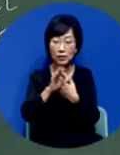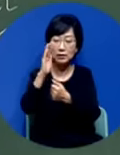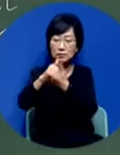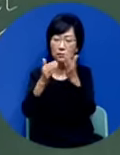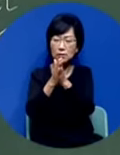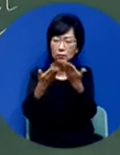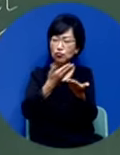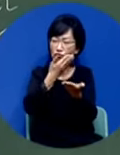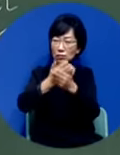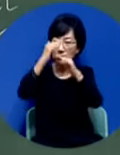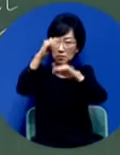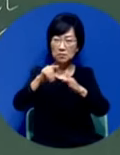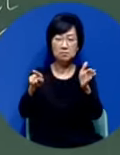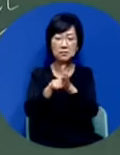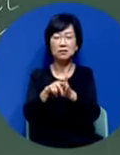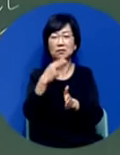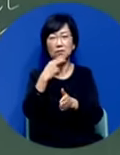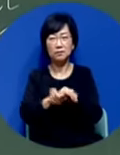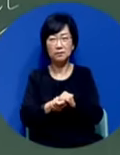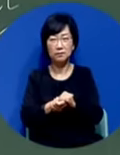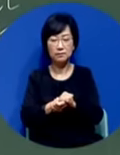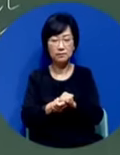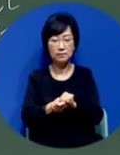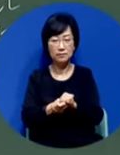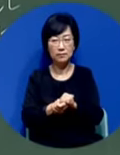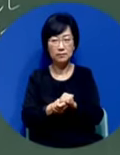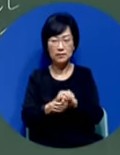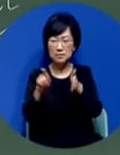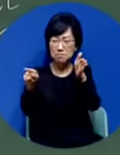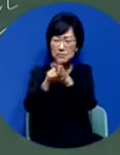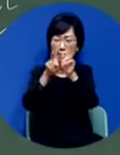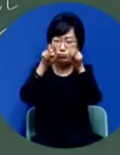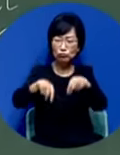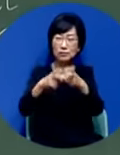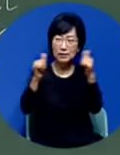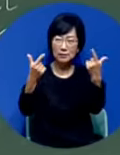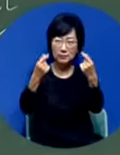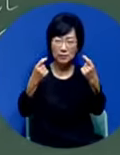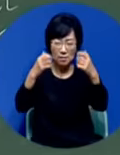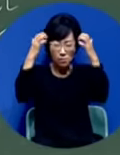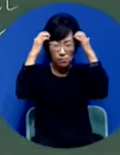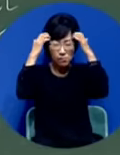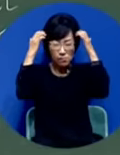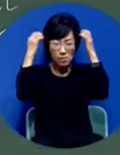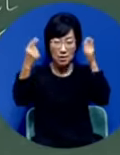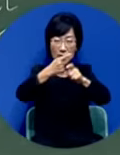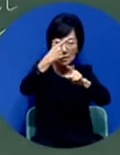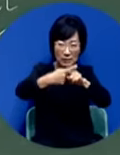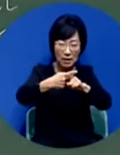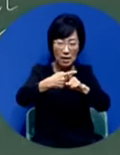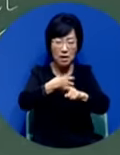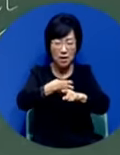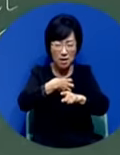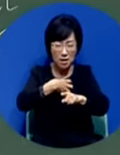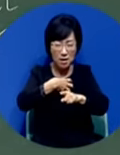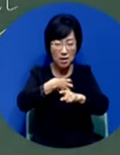那人们不相信，那你就是不相信圣经里面最重要的部分了。 그래가지고 맨날 불신자처럼 고생하다가 불신자처럼 살지도 못하고 더 못 살다가 그래 죽는